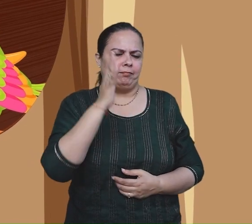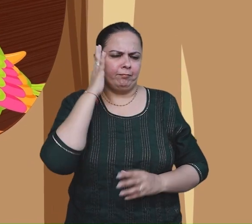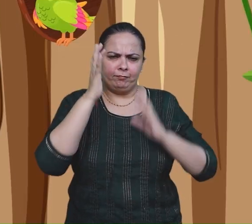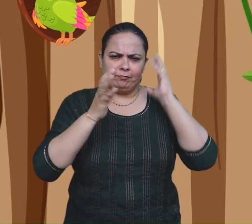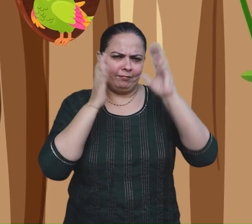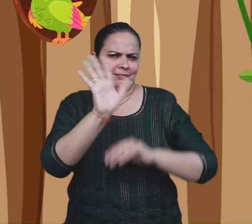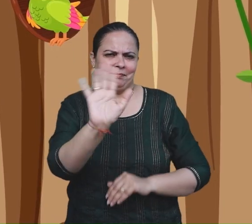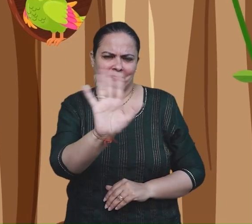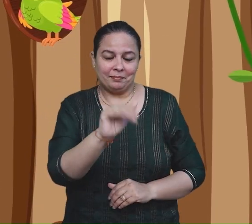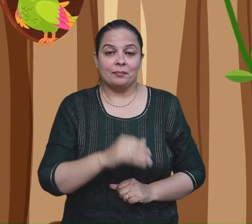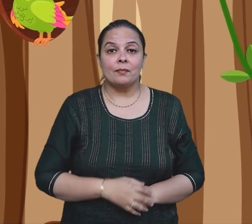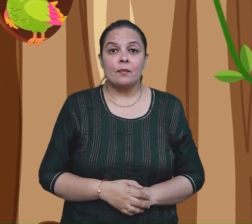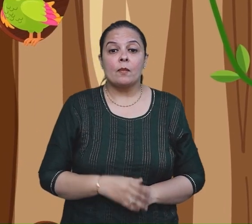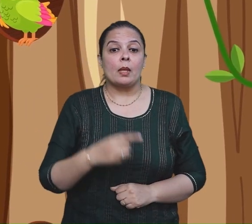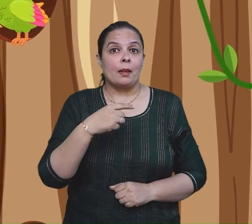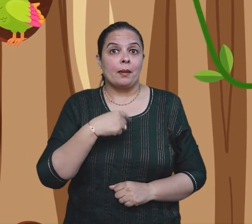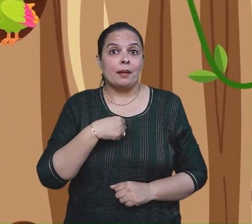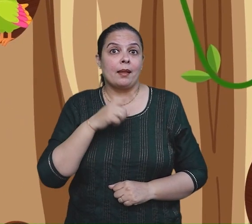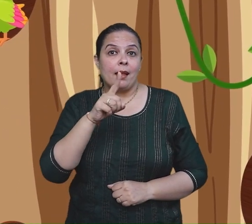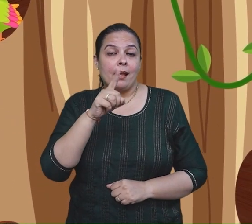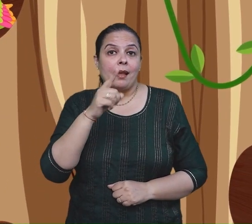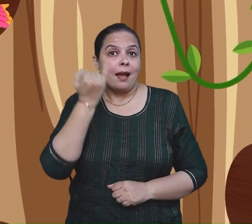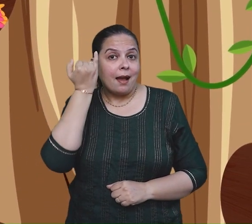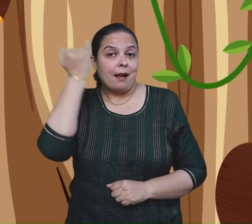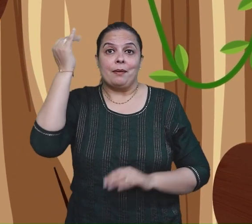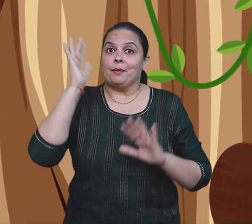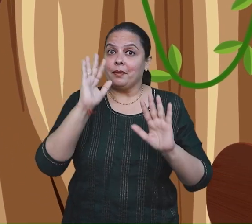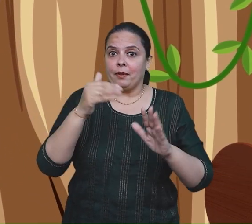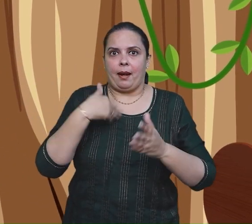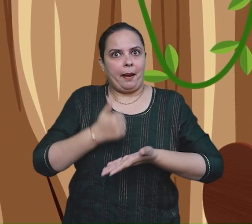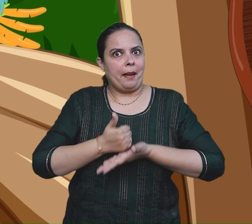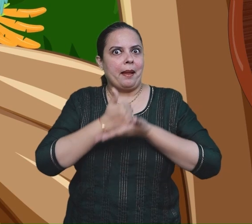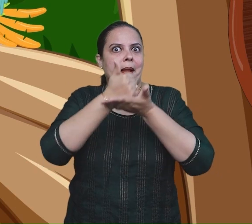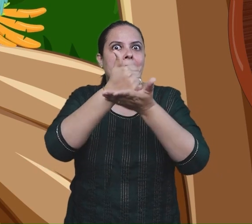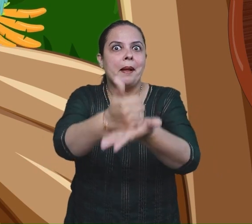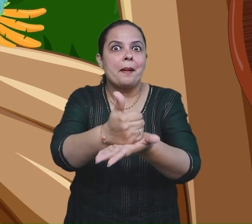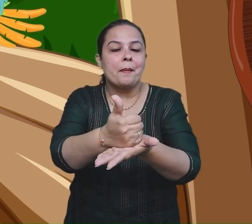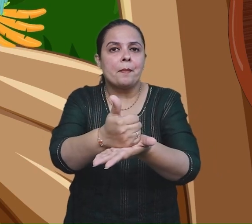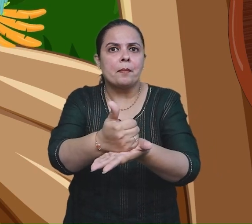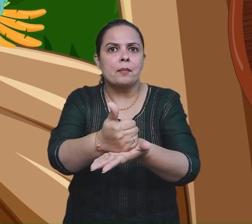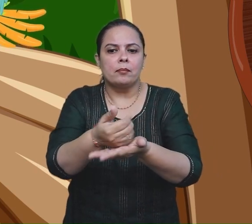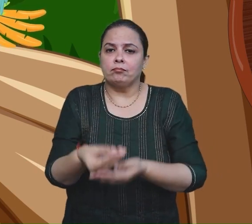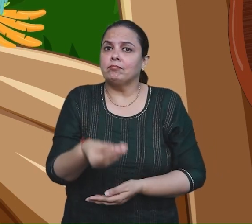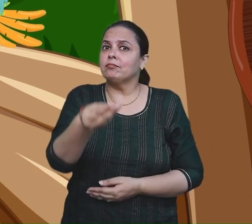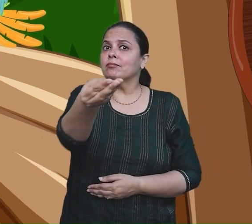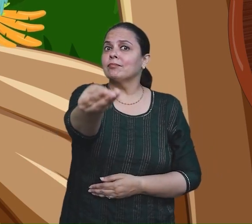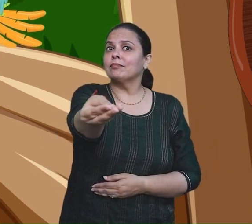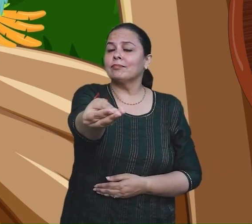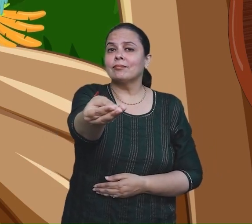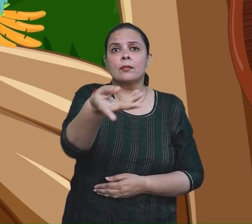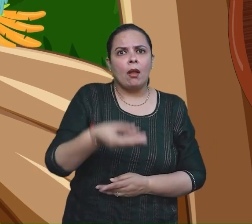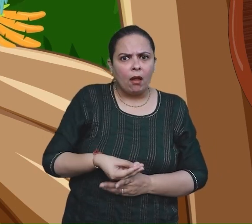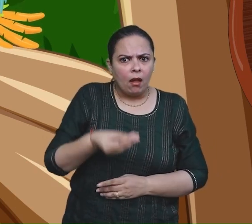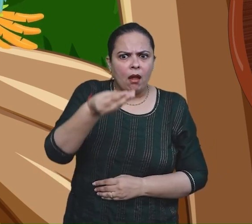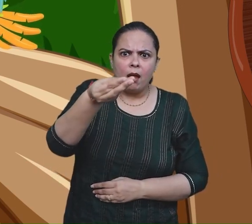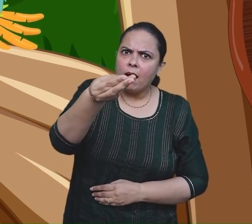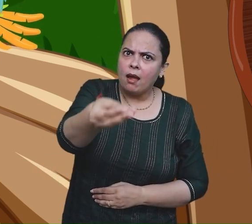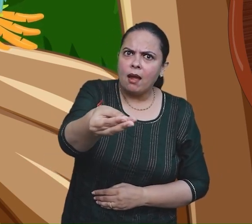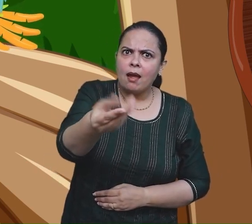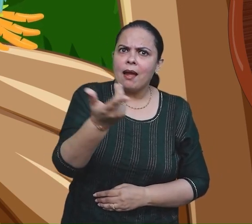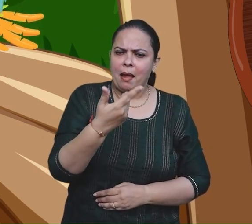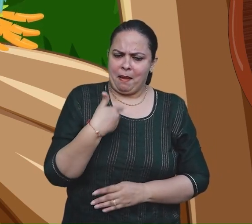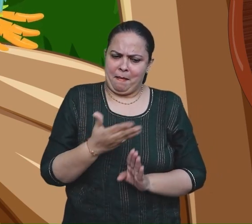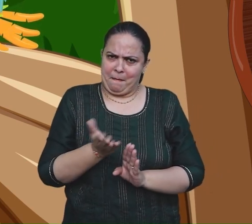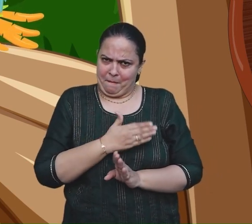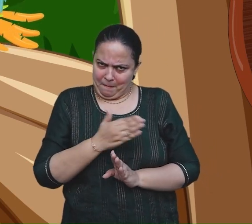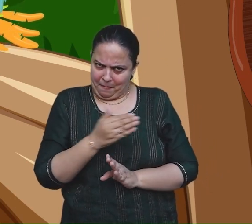हो, मेरे पास तुम्हारी मदद के लिए कुछ है। ये लो, ये मैंने कुछ देर पहले